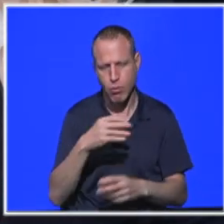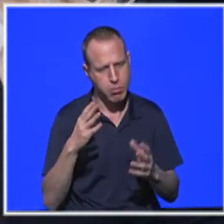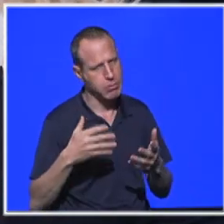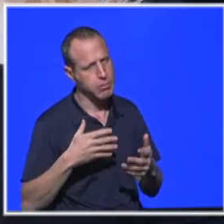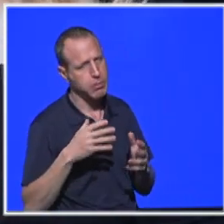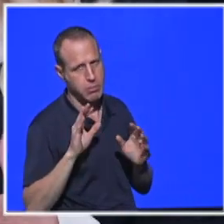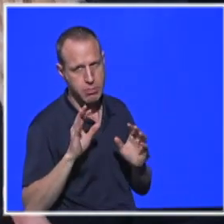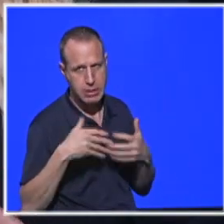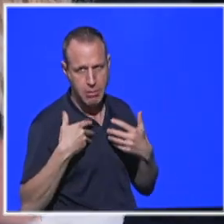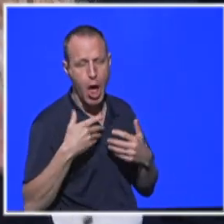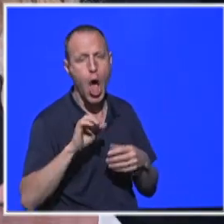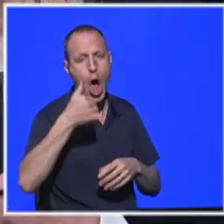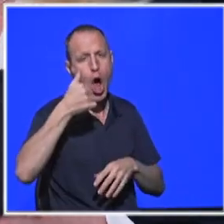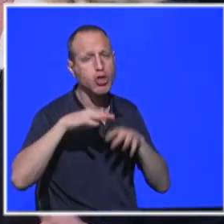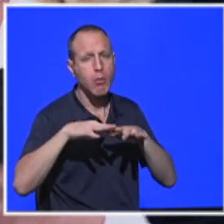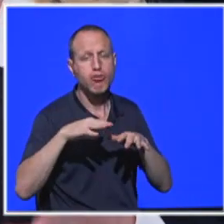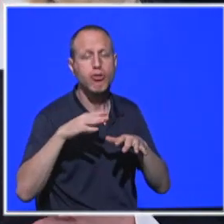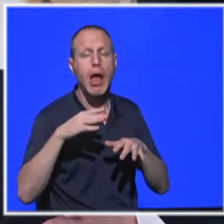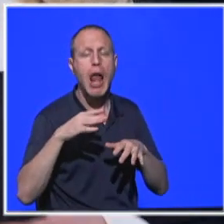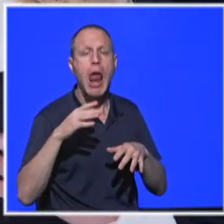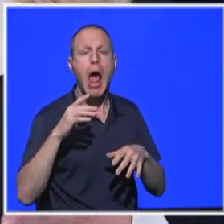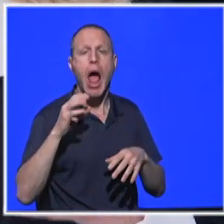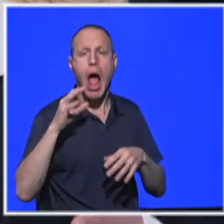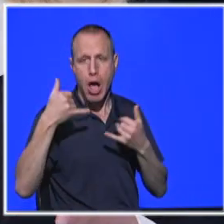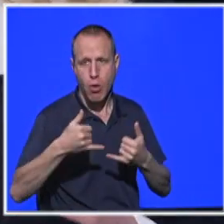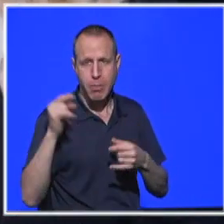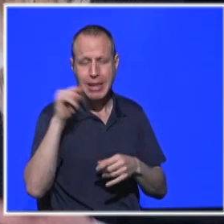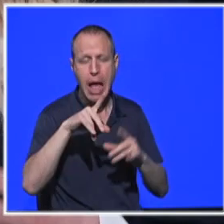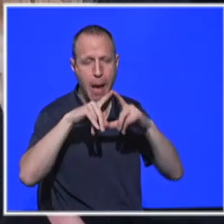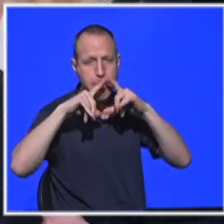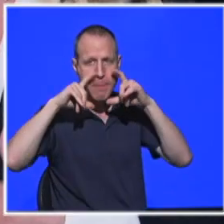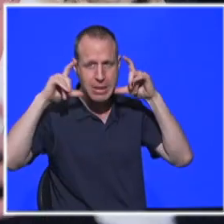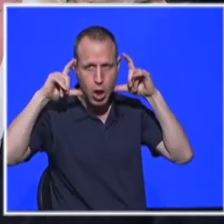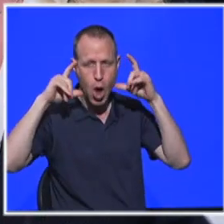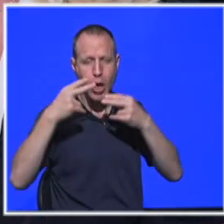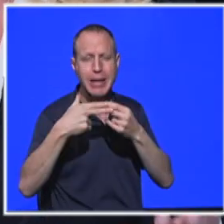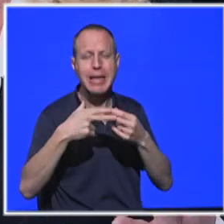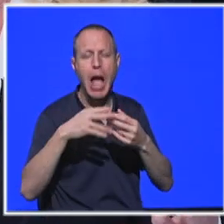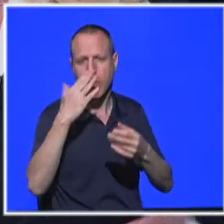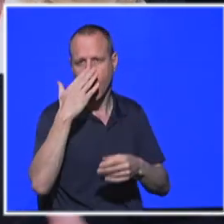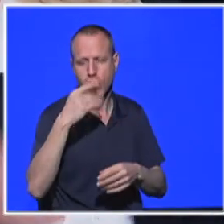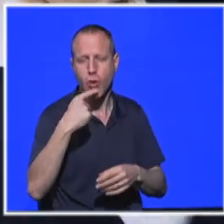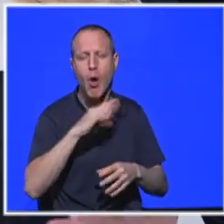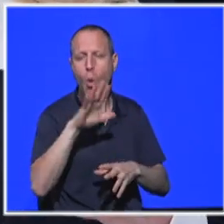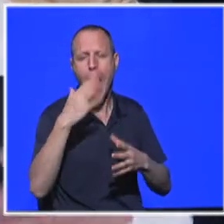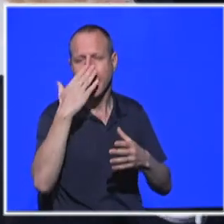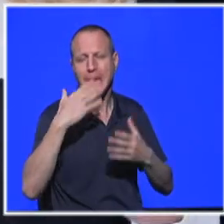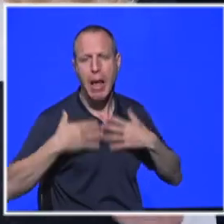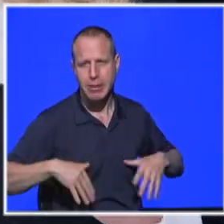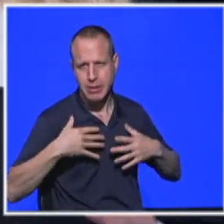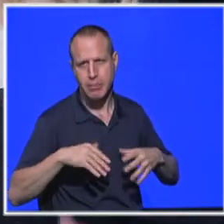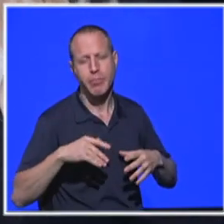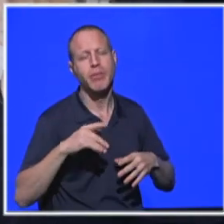היום, הגיע עם מסכות לפורים, לקראת פורים, שאומר, כולם מתחפשים, ולעומת זה